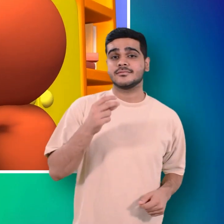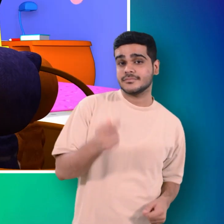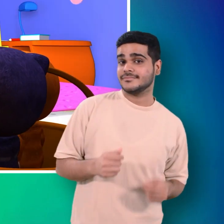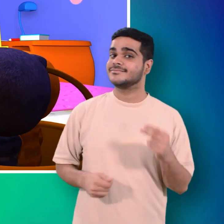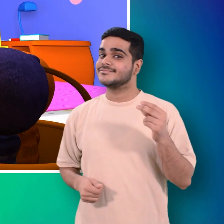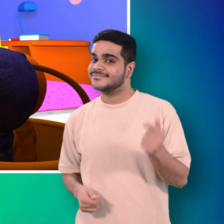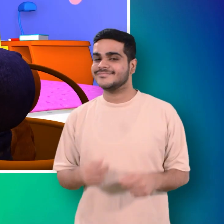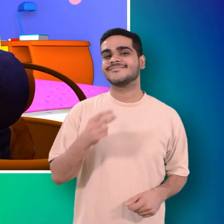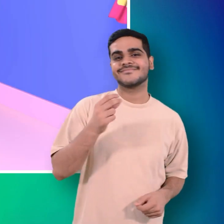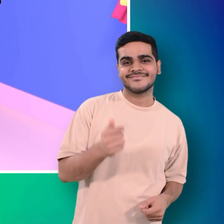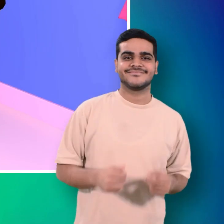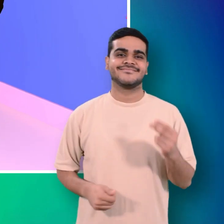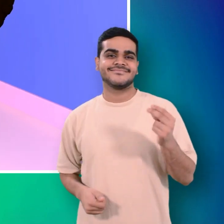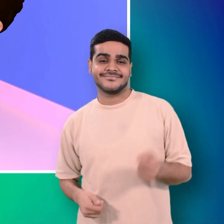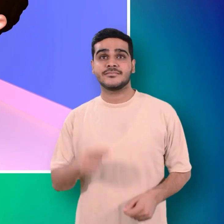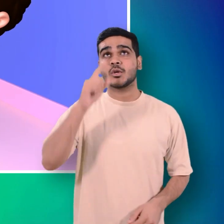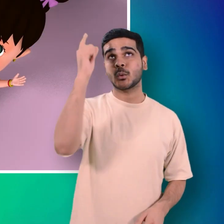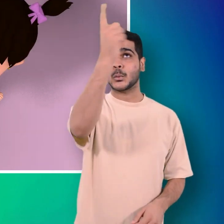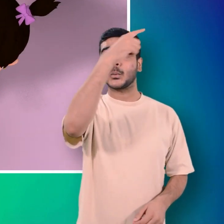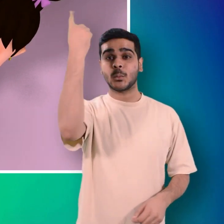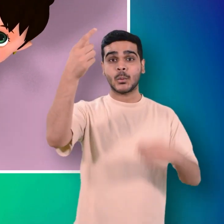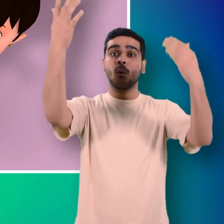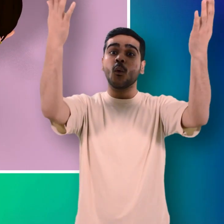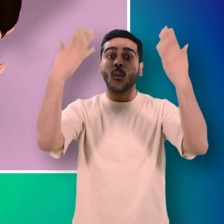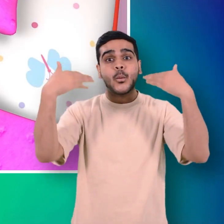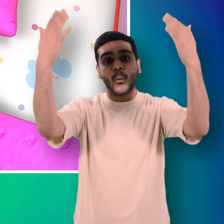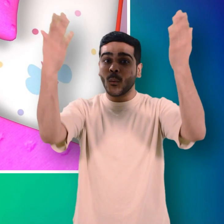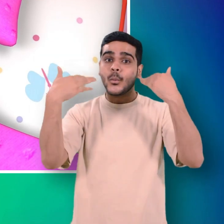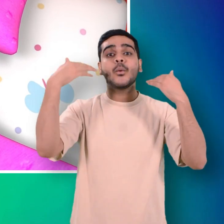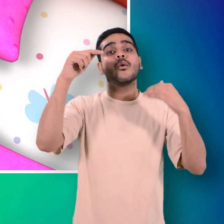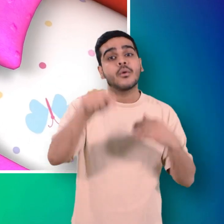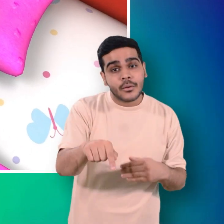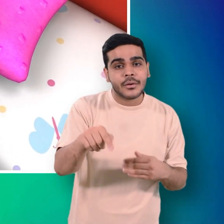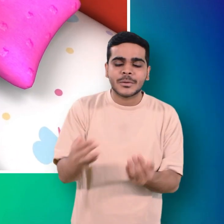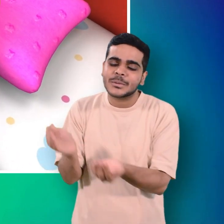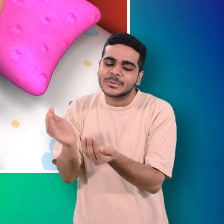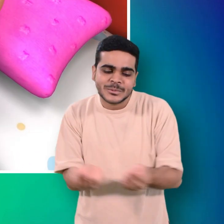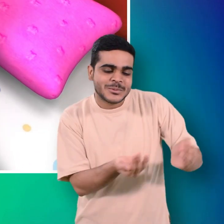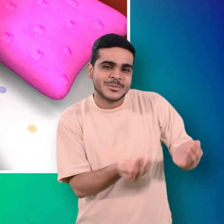ऊपर पंखा चलता है,